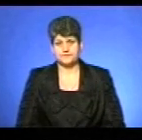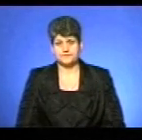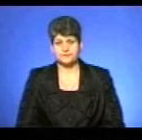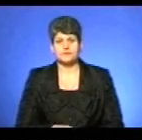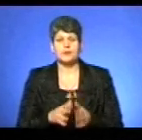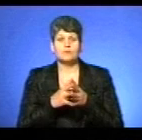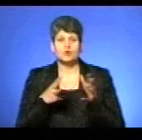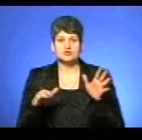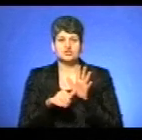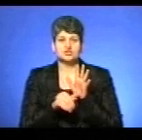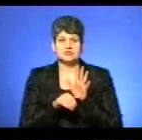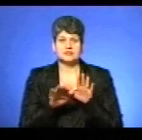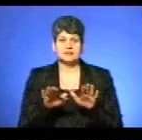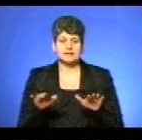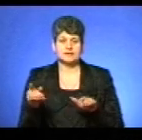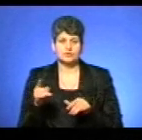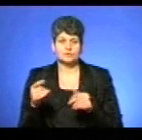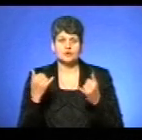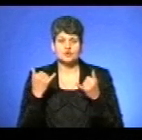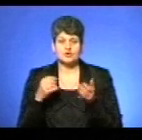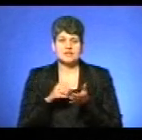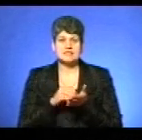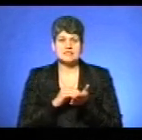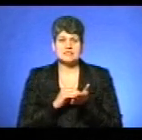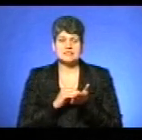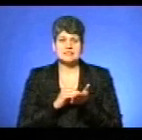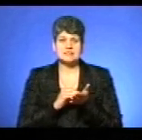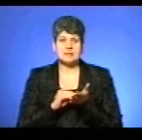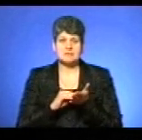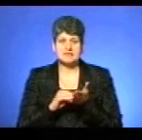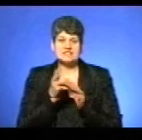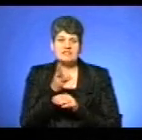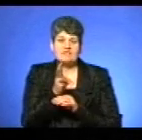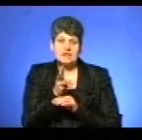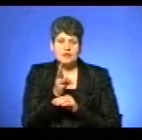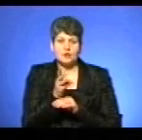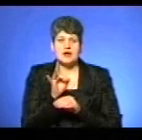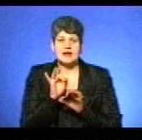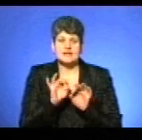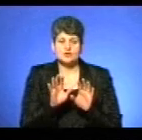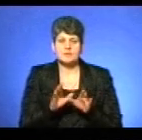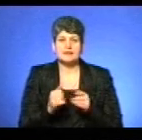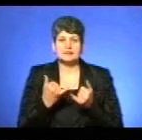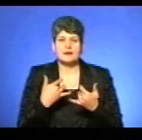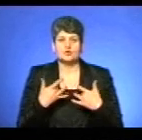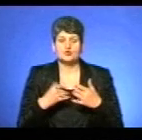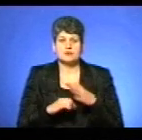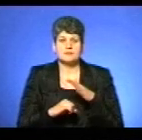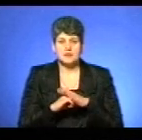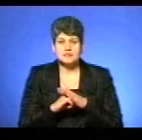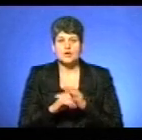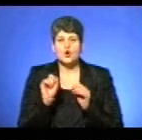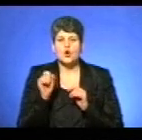Понад 60 дітей із Тернополя сьогодні записують відеорезюме для акторської бази Одеської кіностудії. Людям,